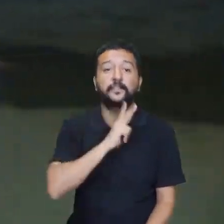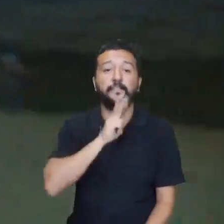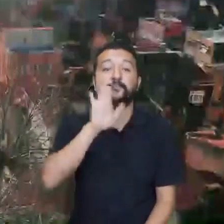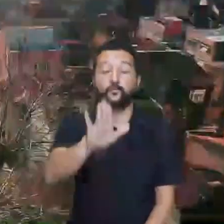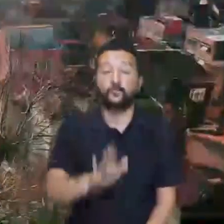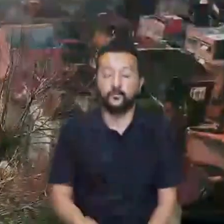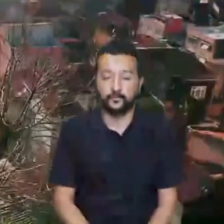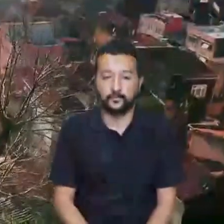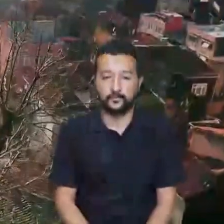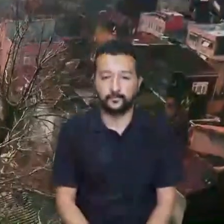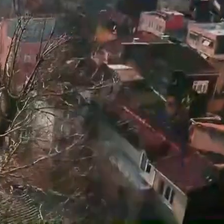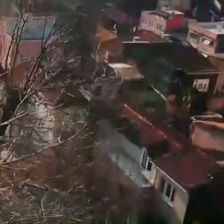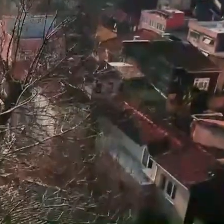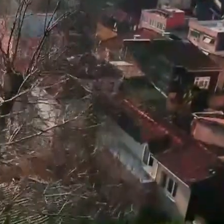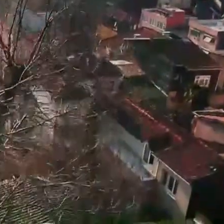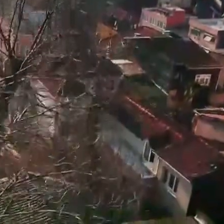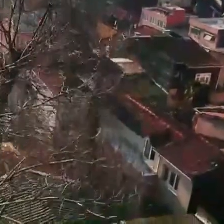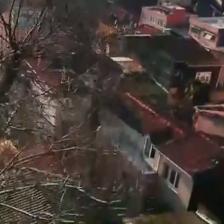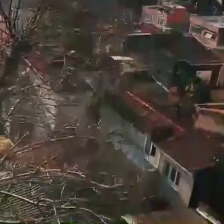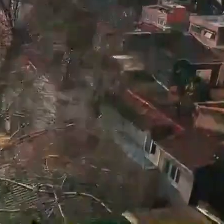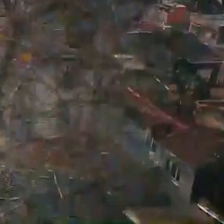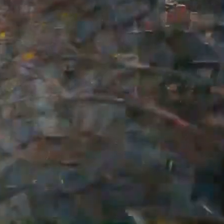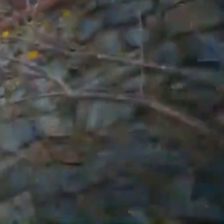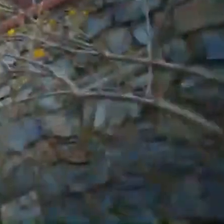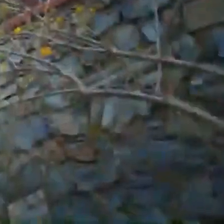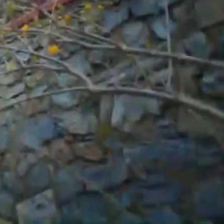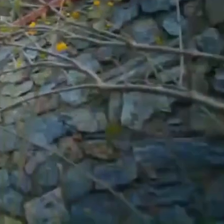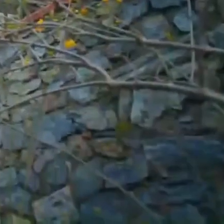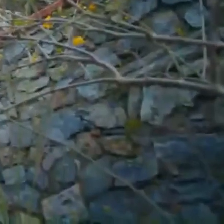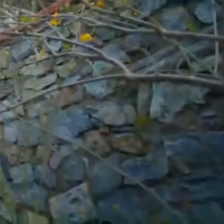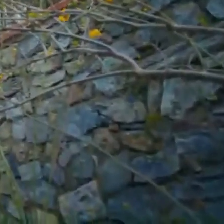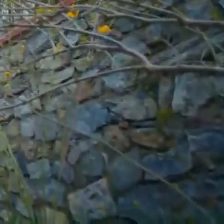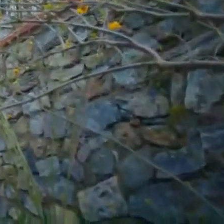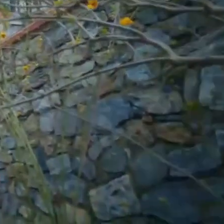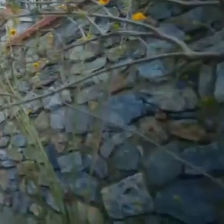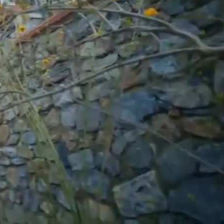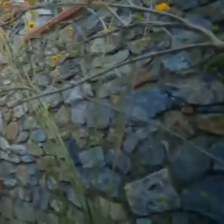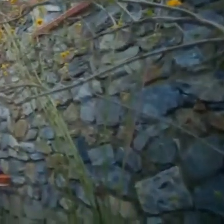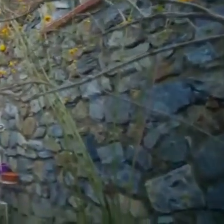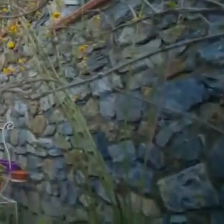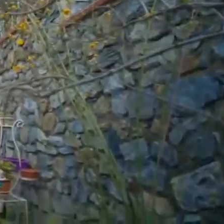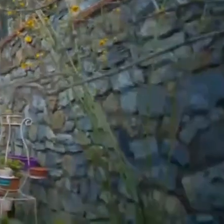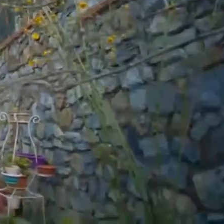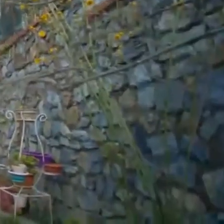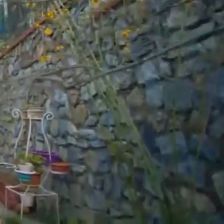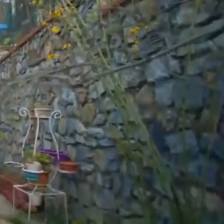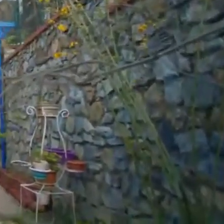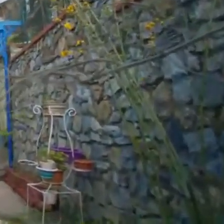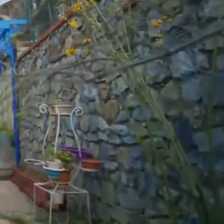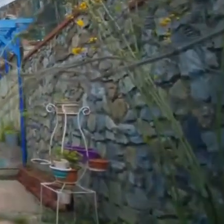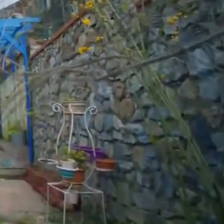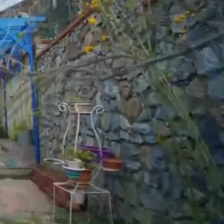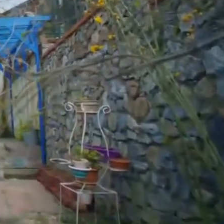dur. Kuş bakışı ağacın çıplak dallarının arasından sakin mahalle. Mavi demirli bahçeli küçük bir